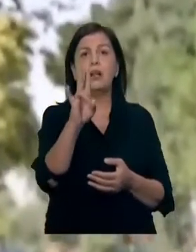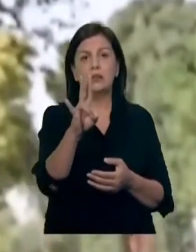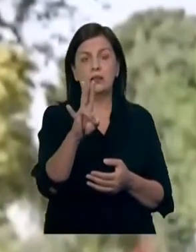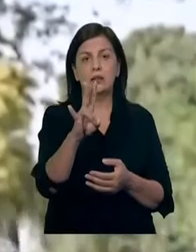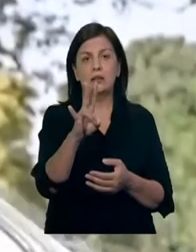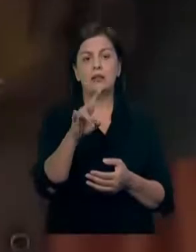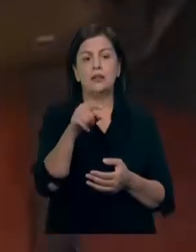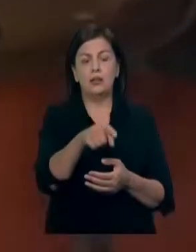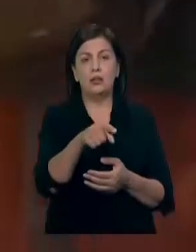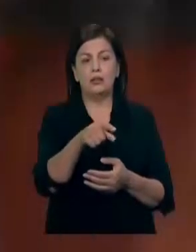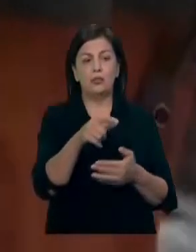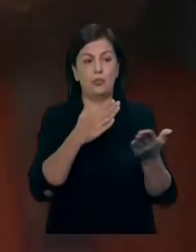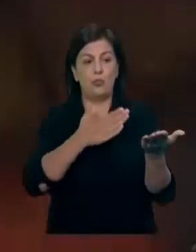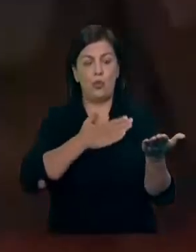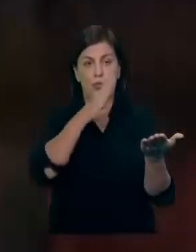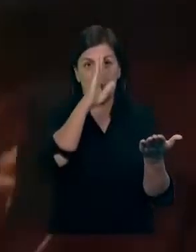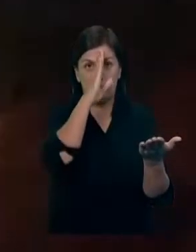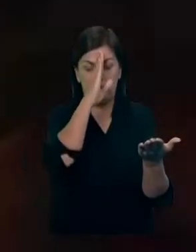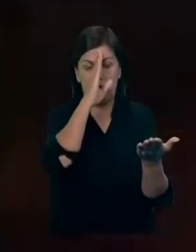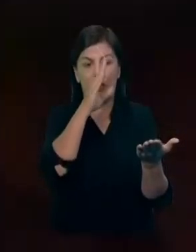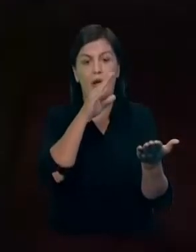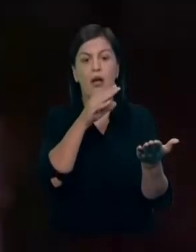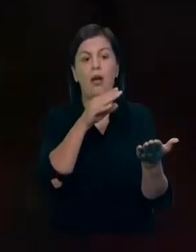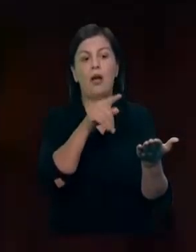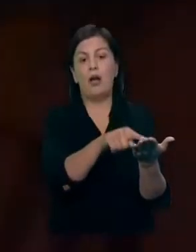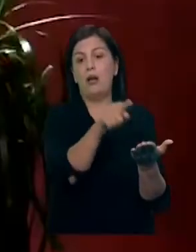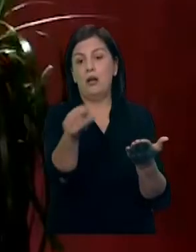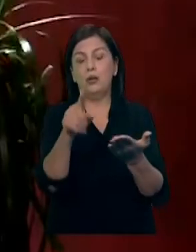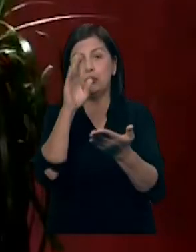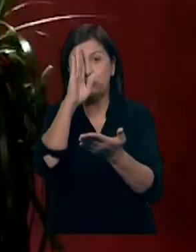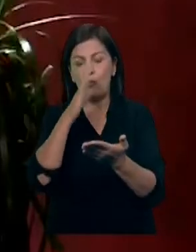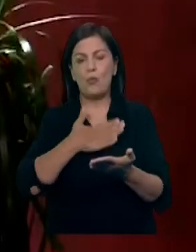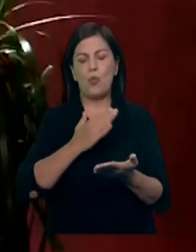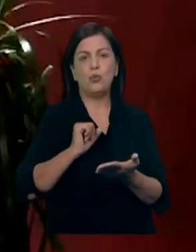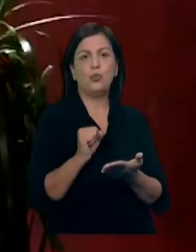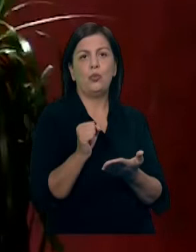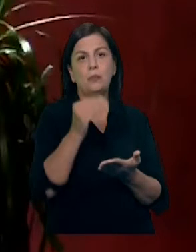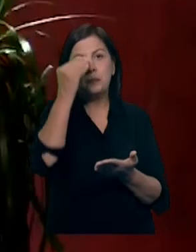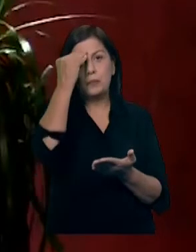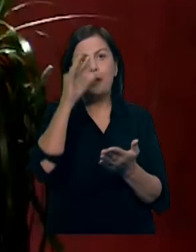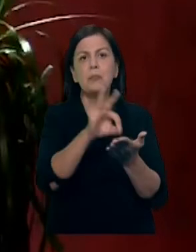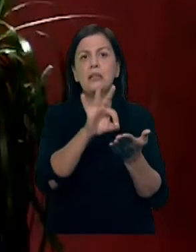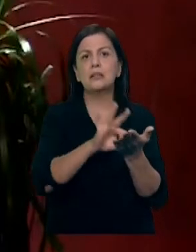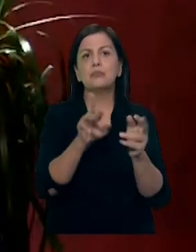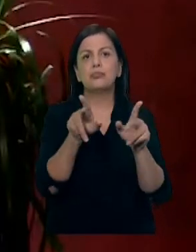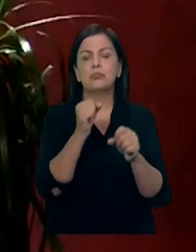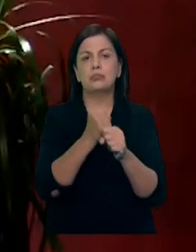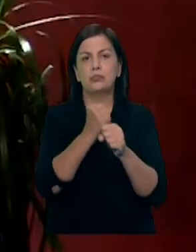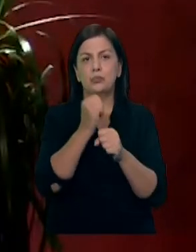düşmanımın düşmanı dostumdur perspektifiyle hareket ediyorlar. Afganistan'da Taliban